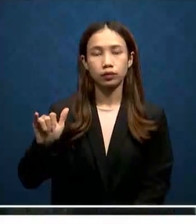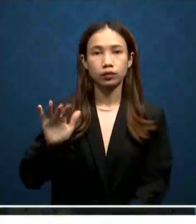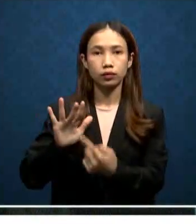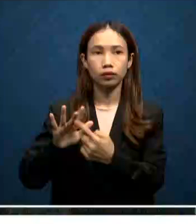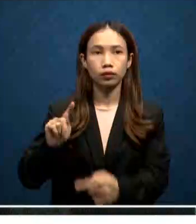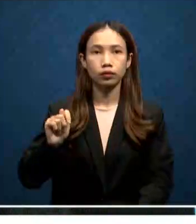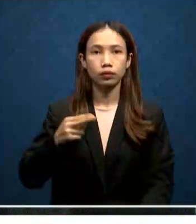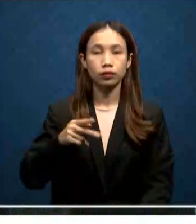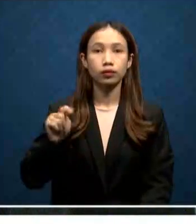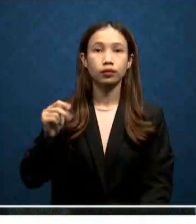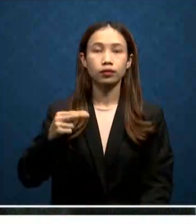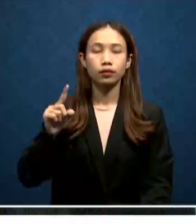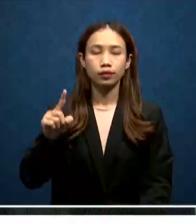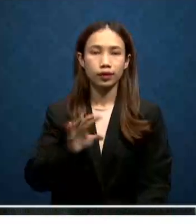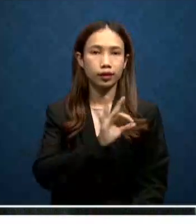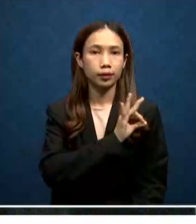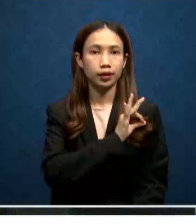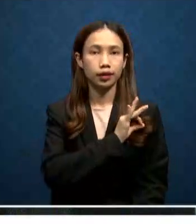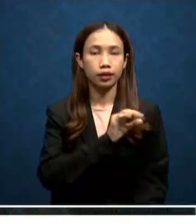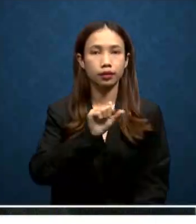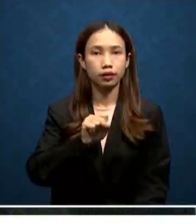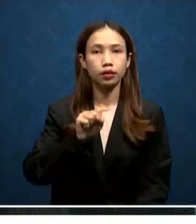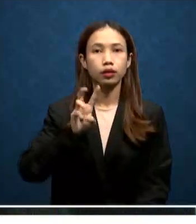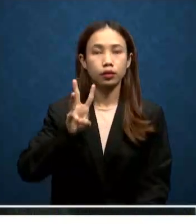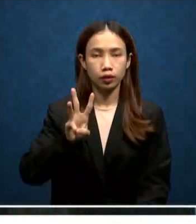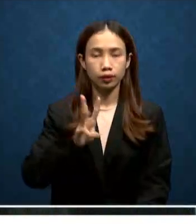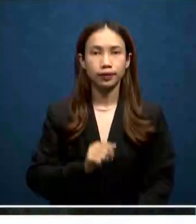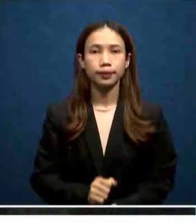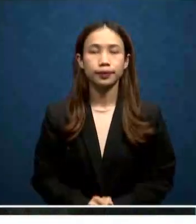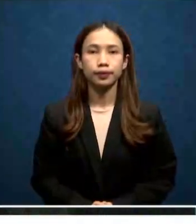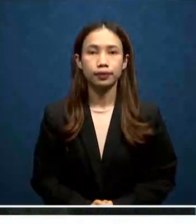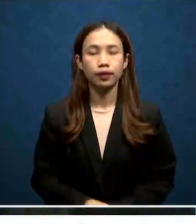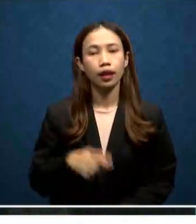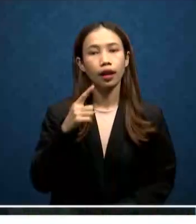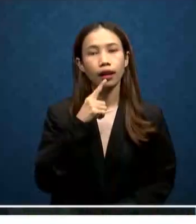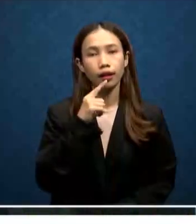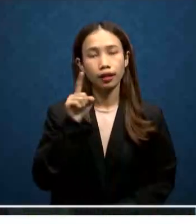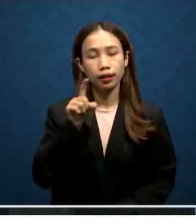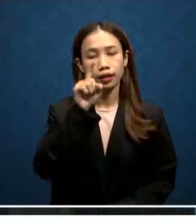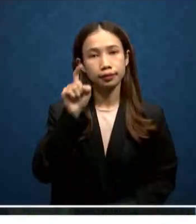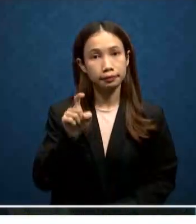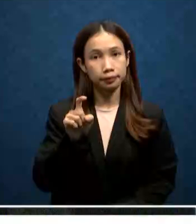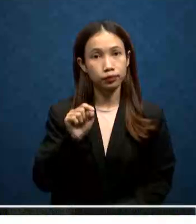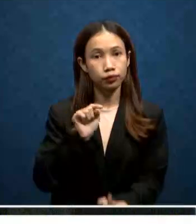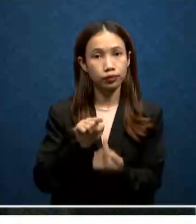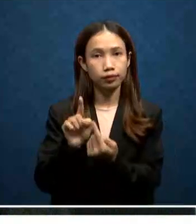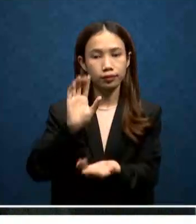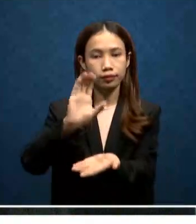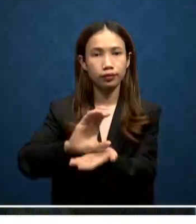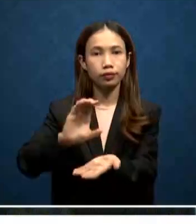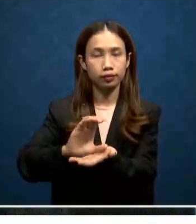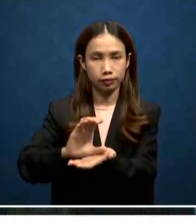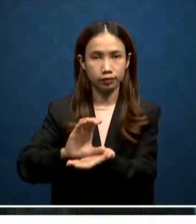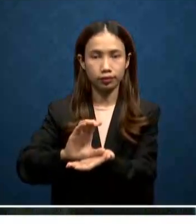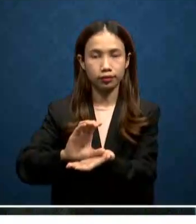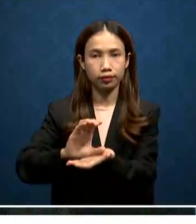สมาชิกวิทิสาขออนุญาตตั้งข้อสังเกตเกี่ยวกับกองทุนเพื่อความปลอด